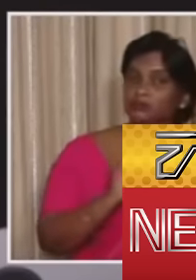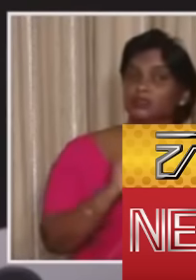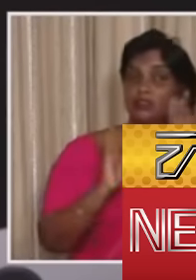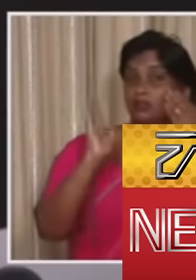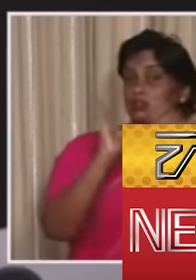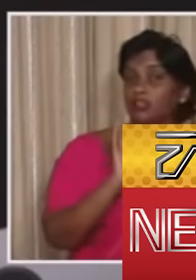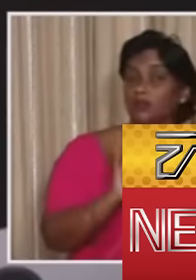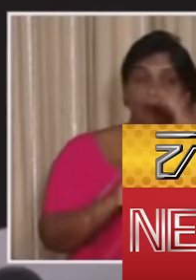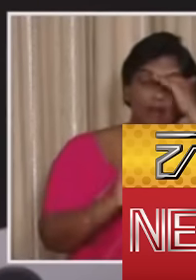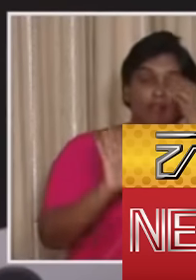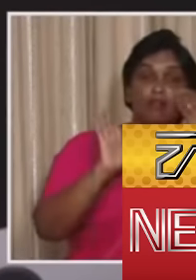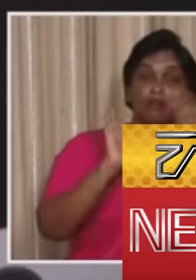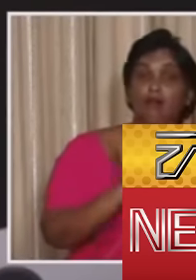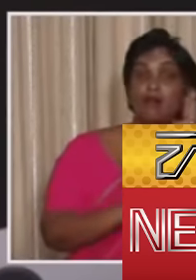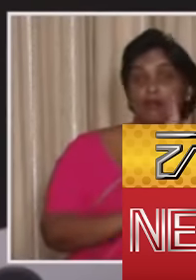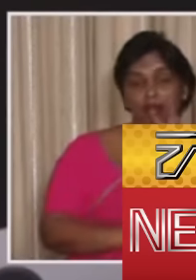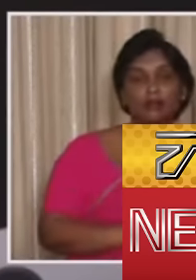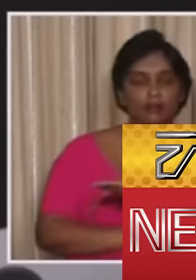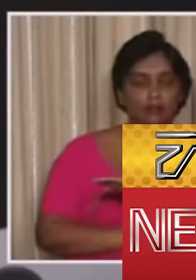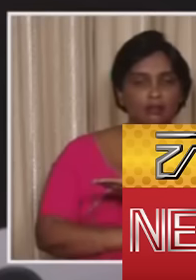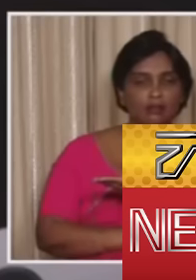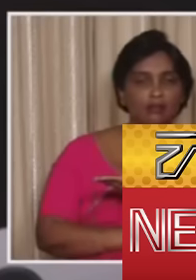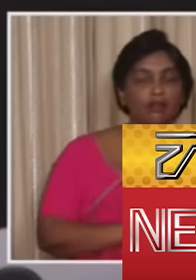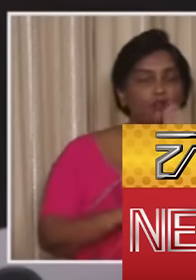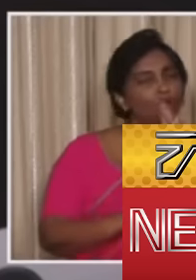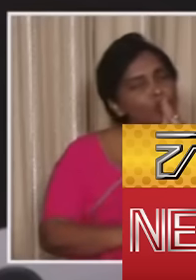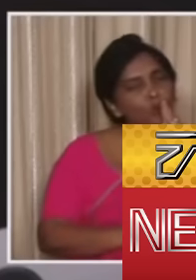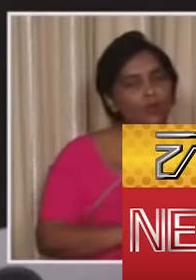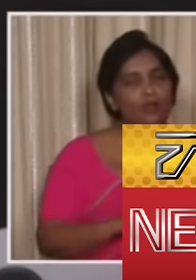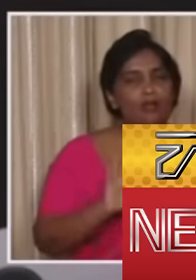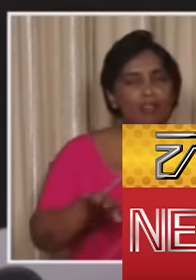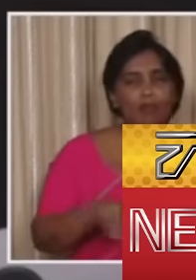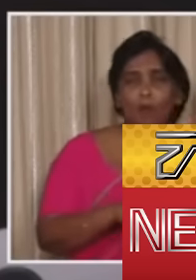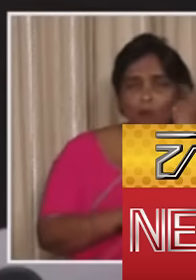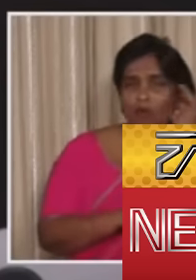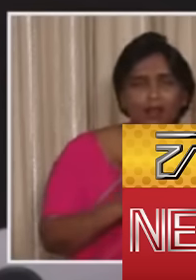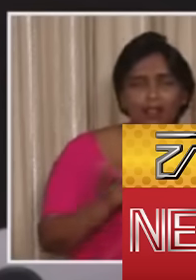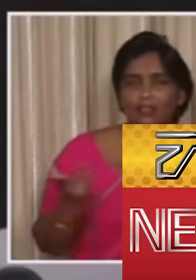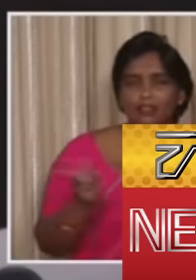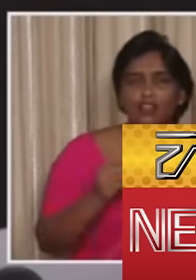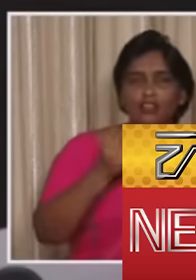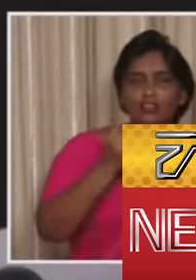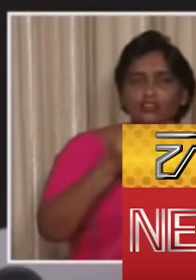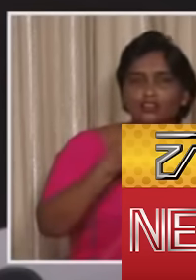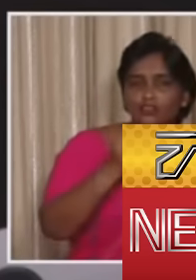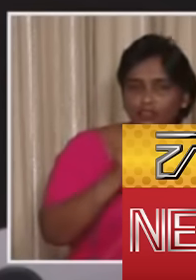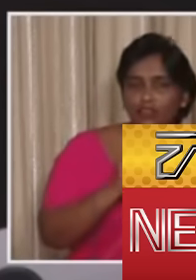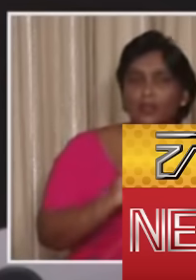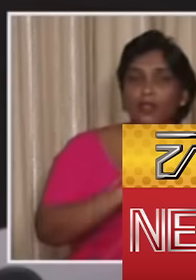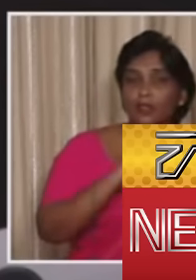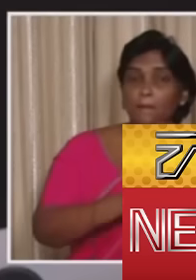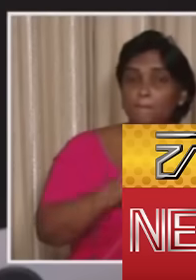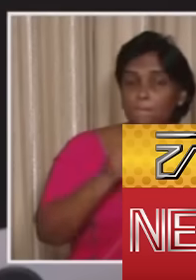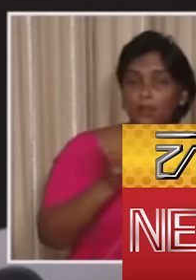සහිත නායකයෝ කියලා අපිට පෙන්වන්නේ මේ රනිල් වික්‍රමසිංහනේ. හැබැයි අඩුමතරමේ ළමා මුලයක් තෙන්න කෙනෙකුට තේරෙන්න මුදුකාංග වෙළඳ පොලේ. දේශීය කර්මාන්ත